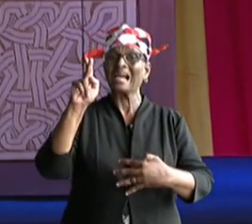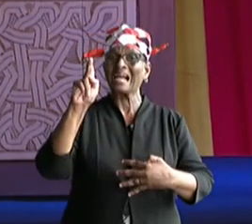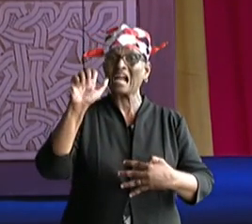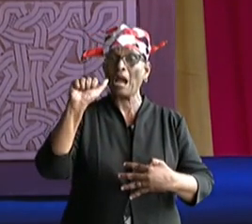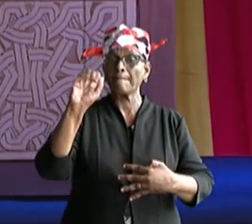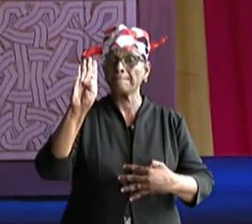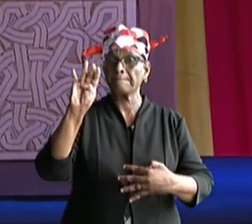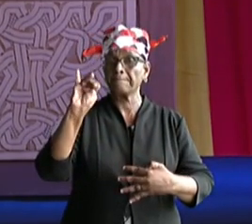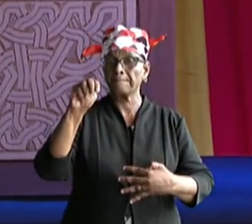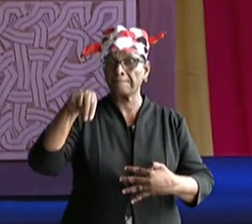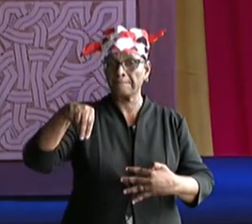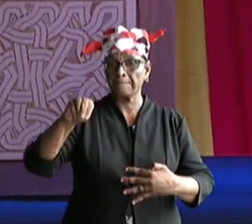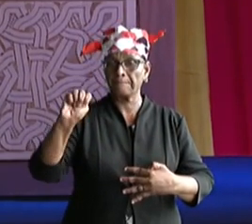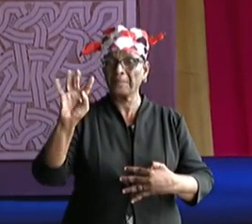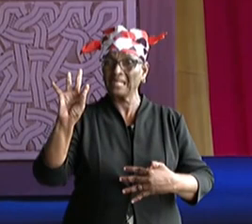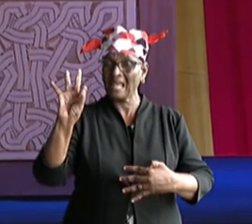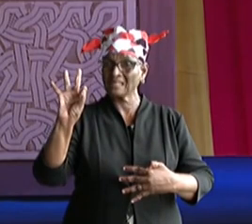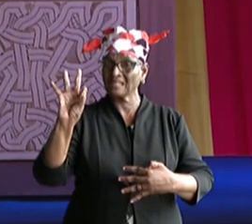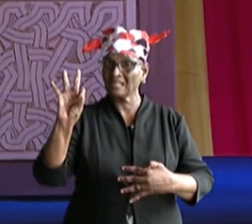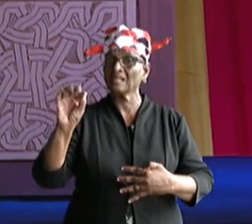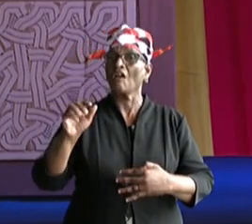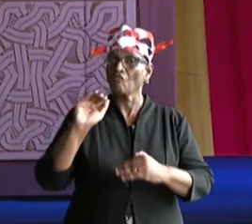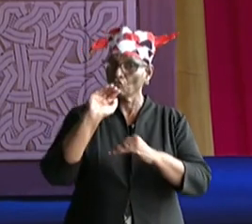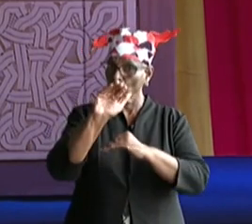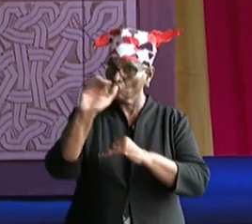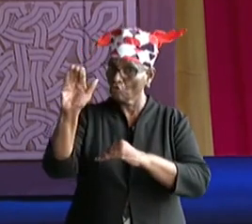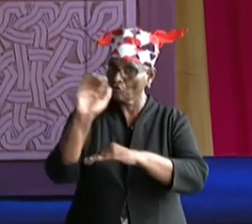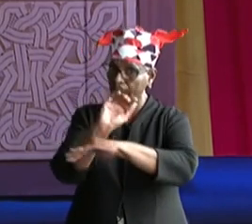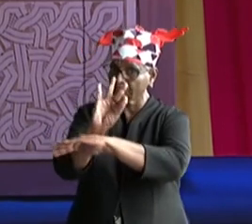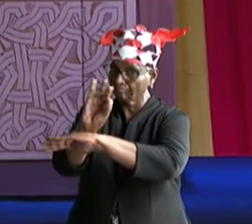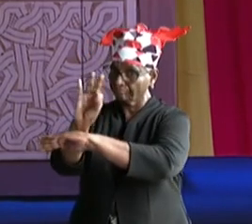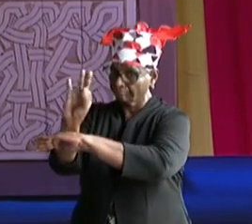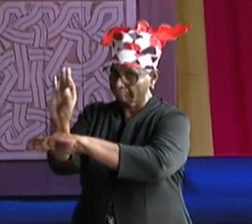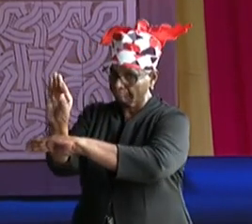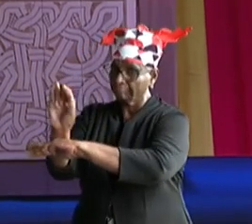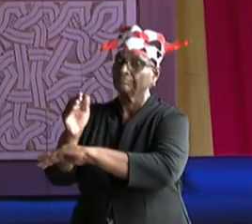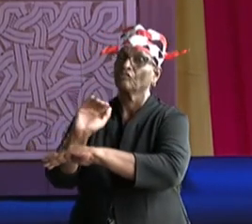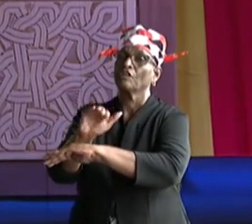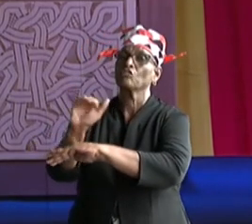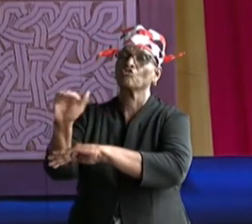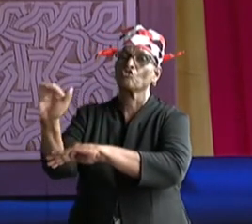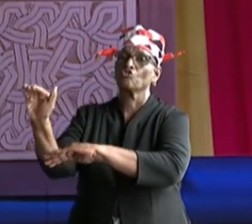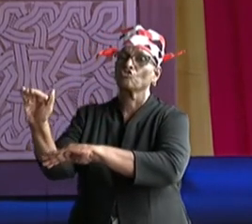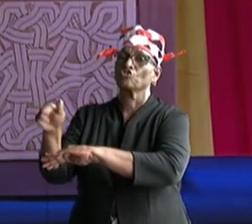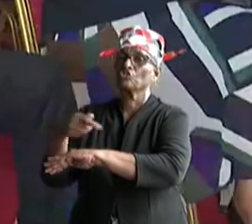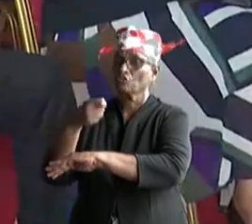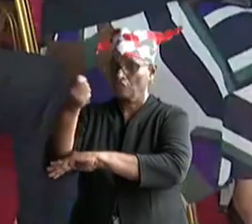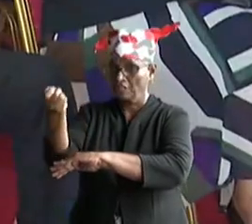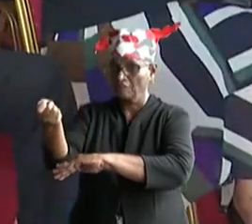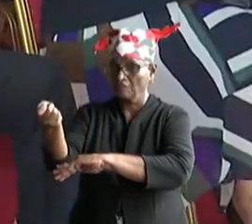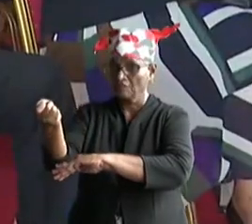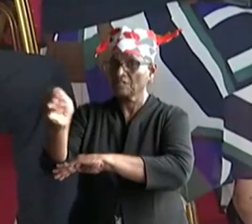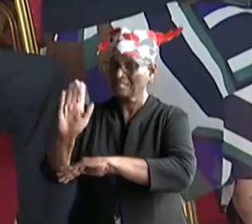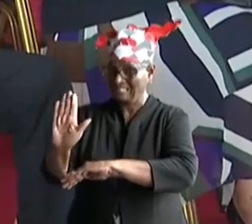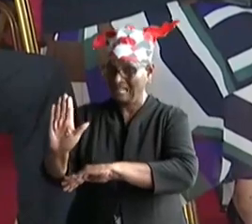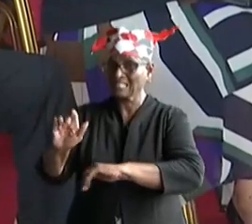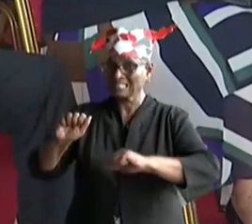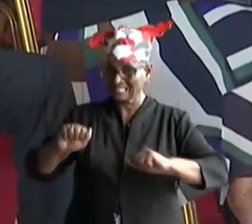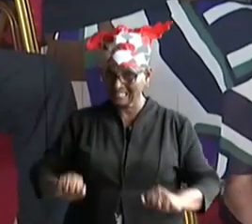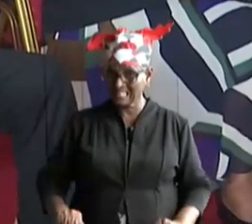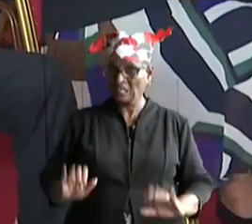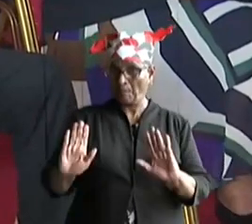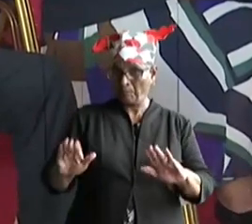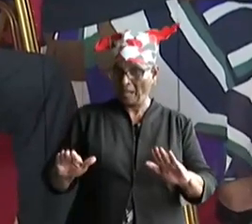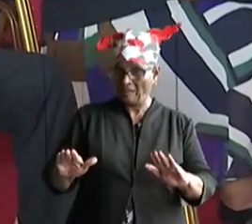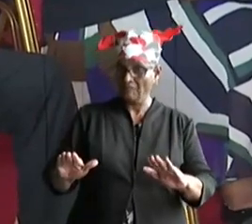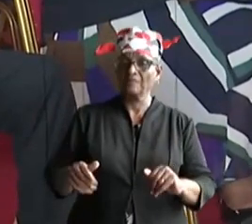president verdere instructie aan u zult geven. Ik dank u voor uw aanwezigheid